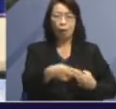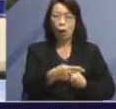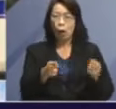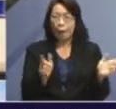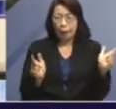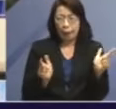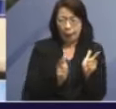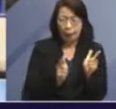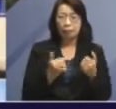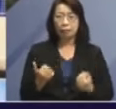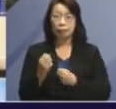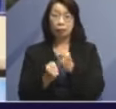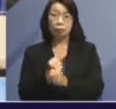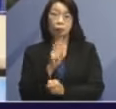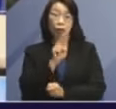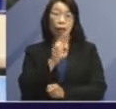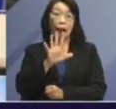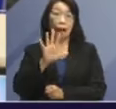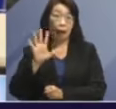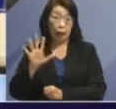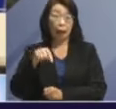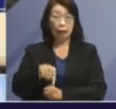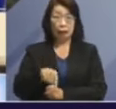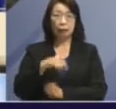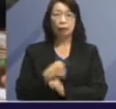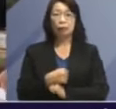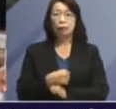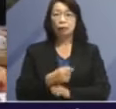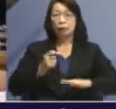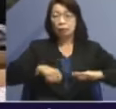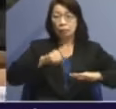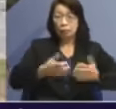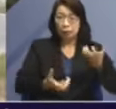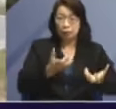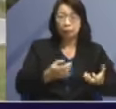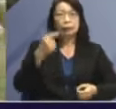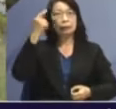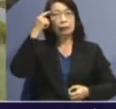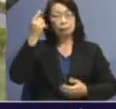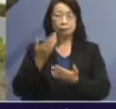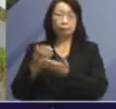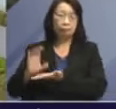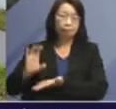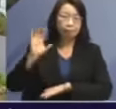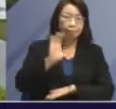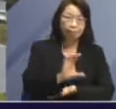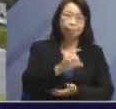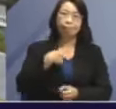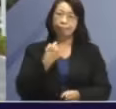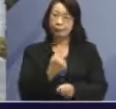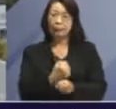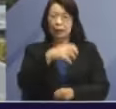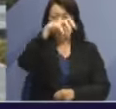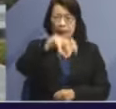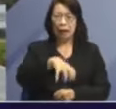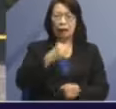ราช2555สำนักงานศาลยุติธรรมจึงได้จัดสรรงบประมาณเพื่อดำเนินการก่อสร้างอาคารที่ทำการศาล